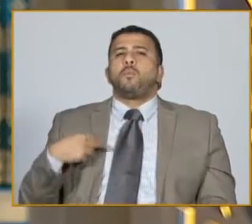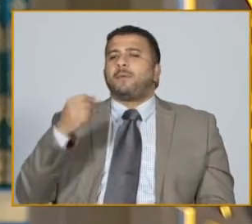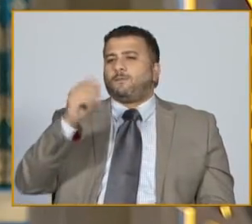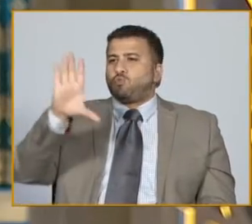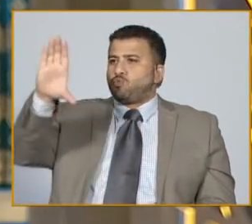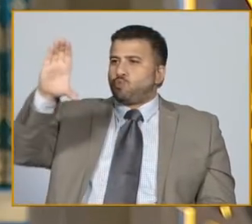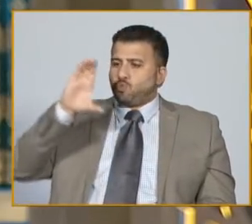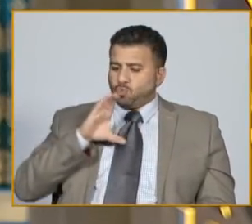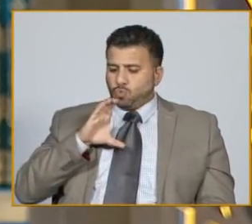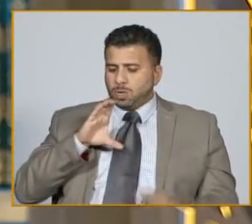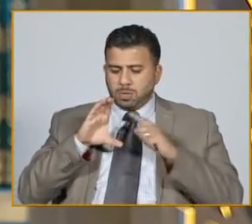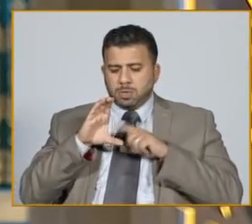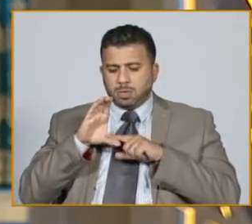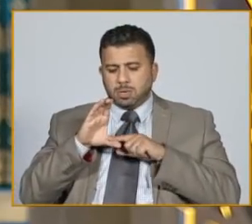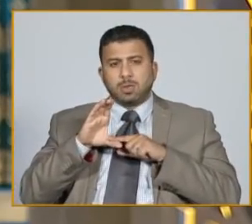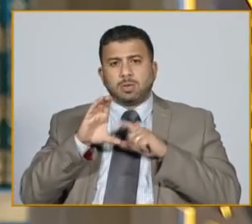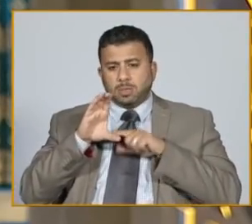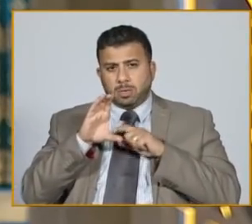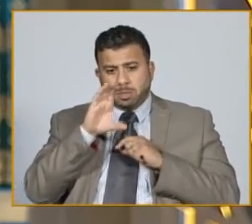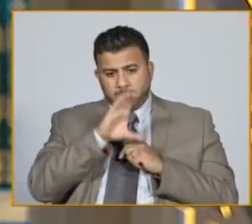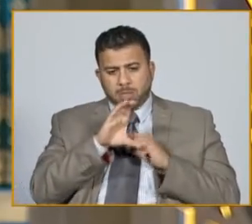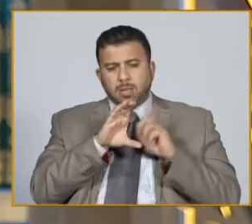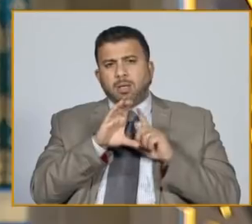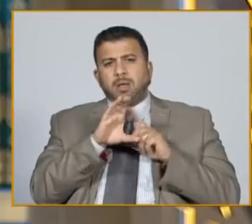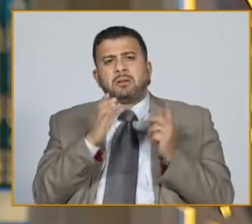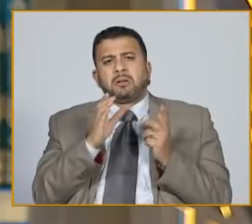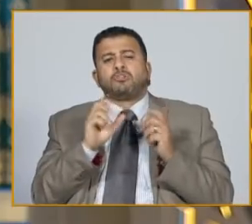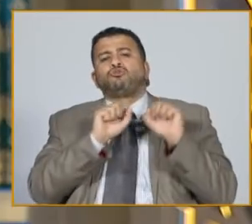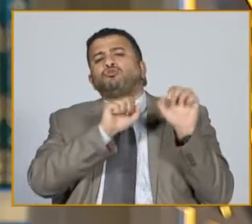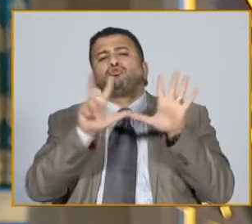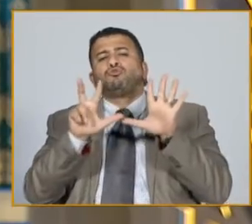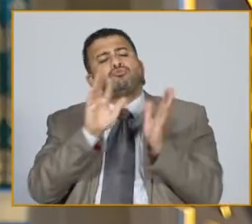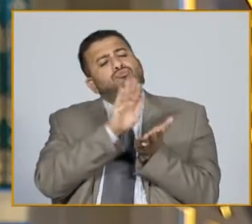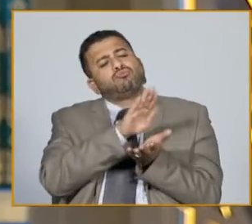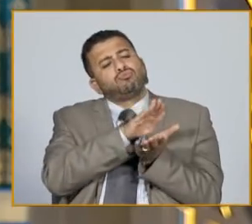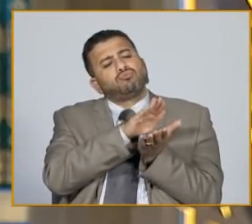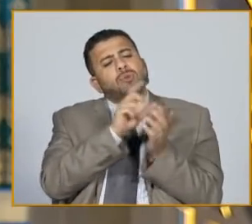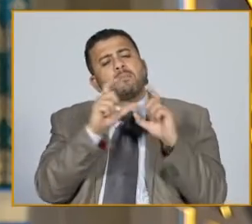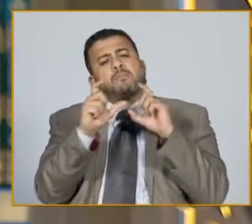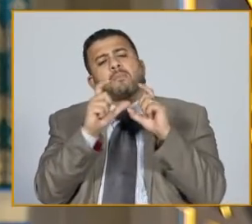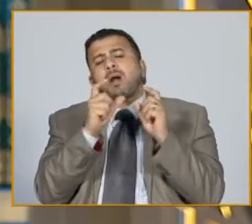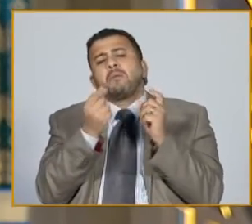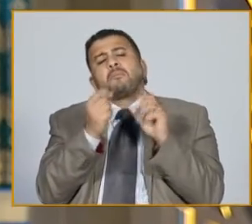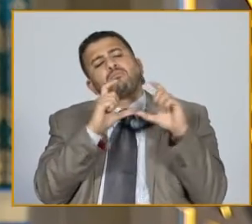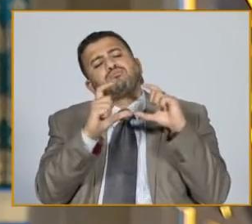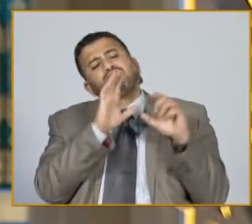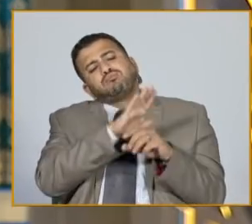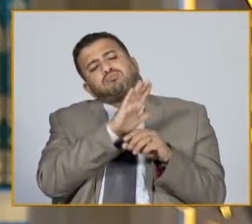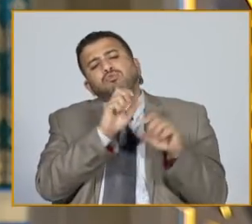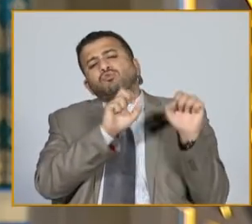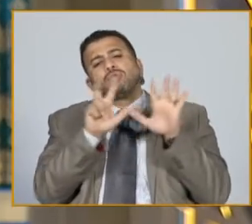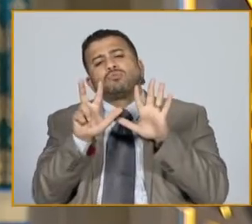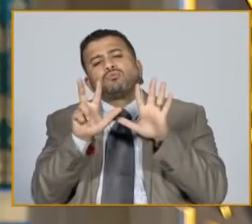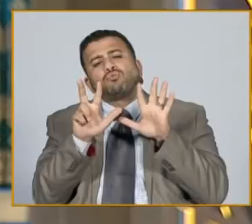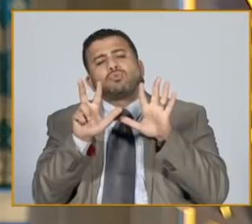8 أشهر، ويقول اشتريت فيه بيت، هل عليه زكاة؟ ما عليه زكاة، لأنه ما حال عليه الحول منذ قبضك إياه، ما حال عليه الحول،